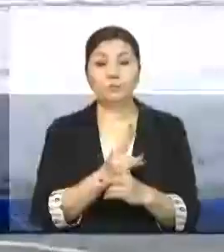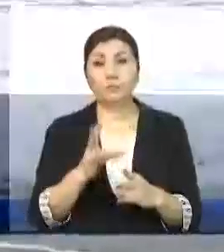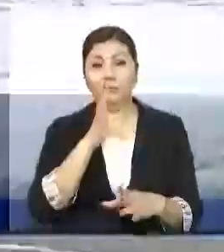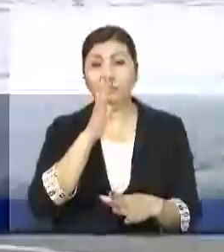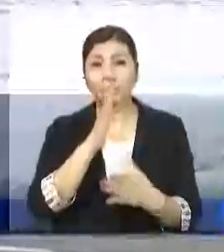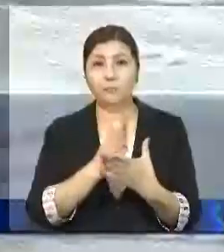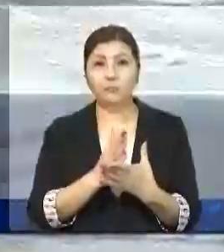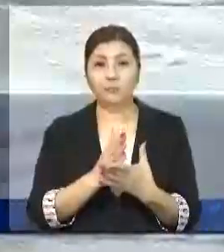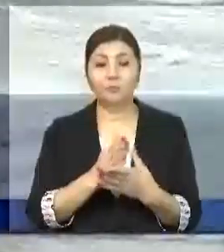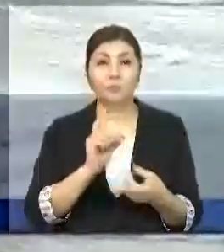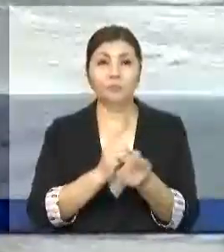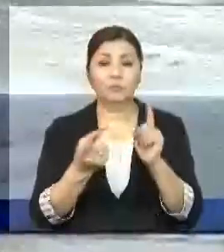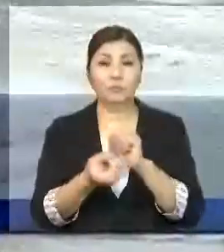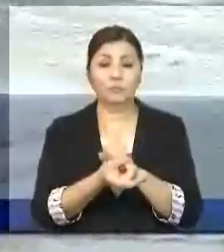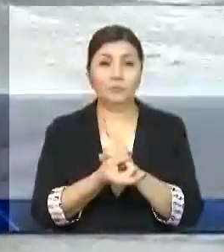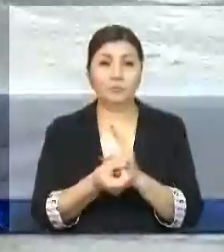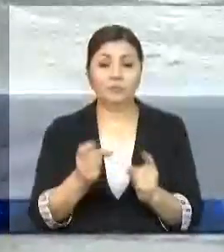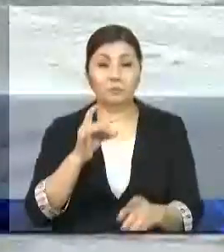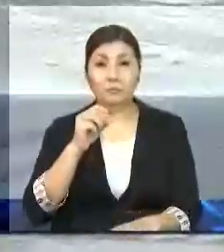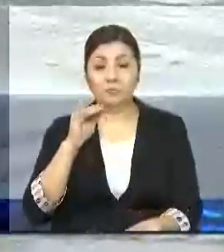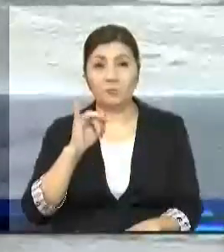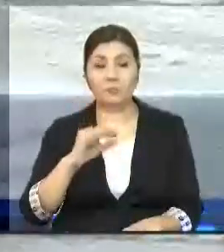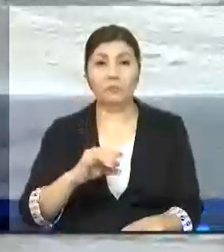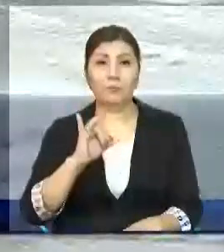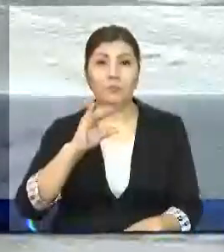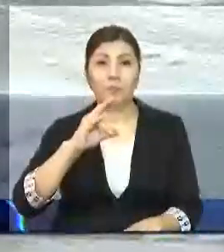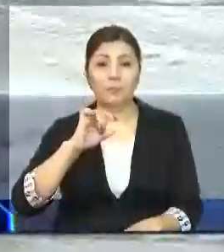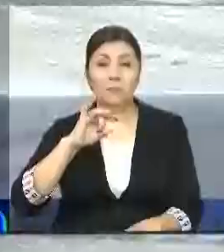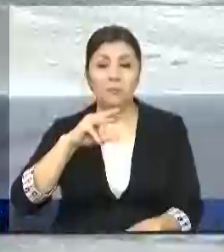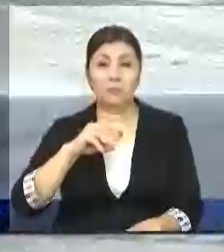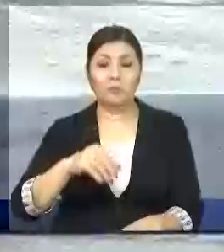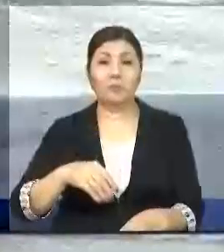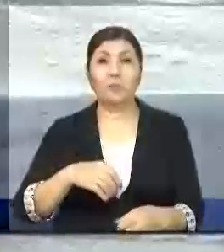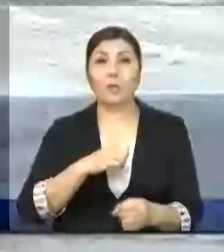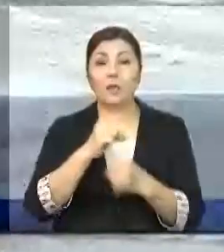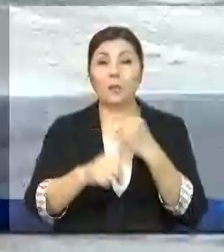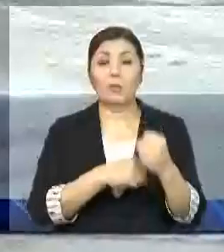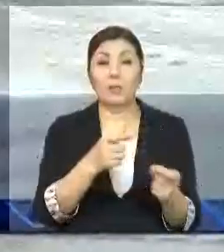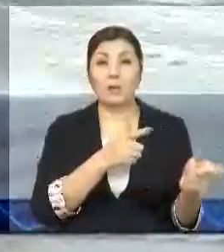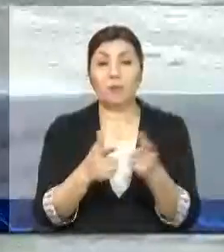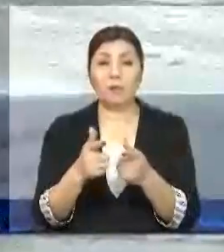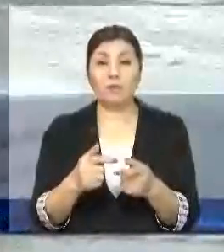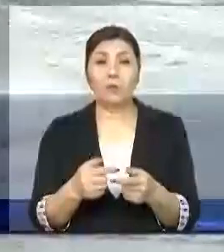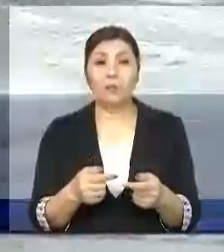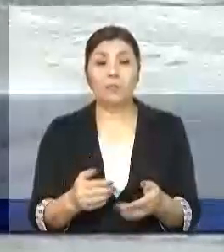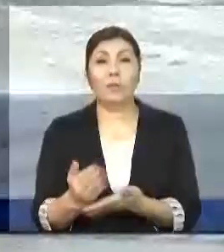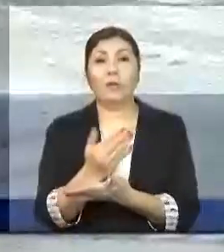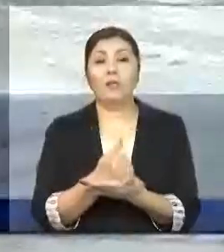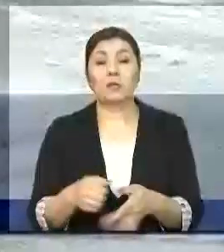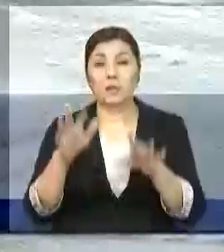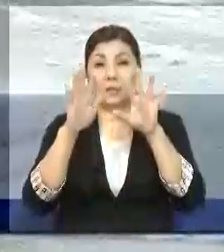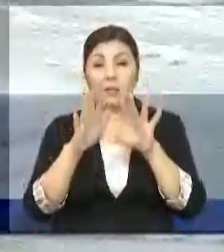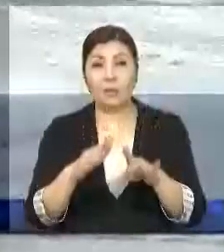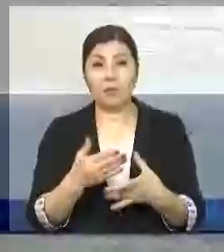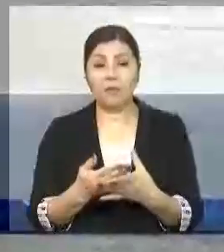режимге ауысты. Инертный материалдарымыз бар дайын. Біздің жиналған қарды осылай